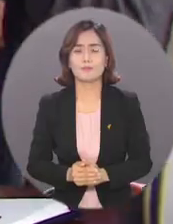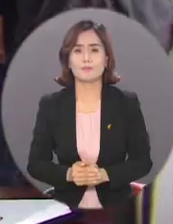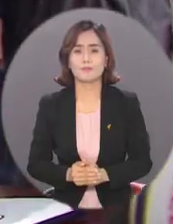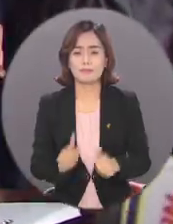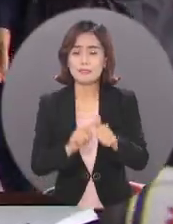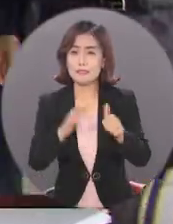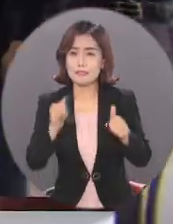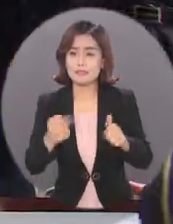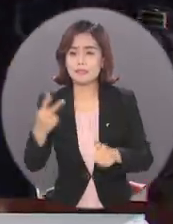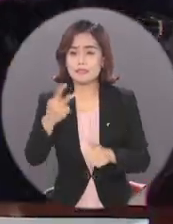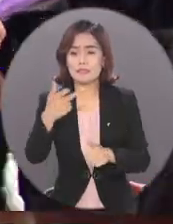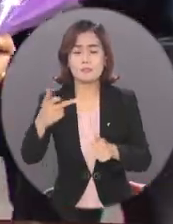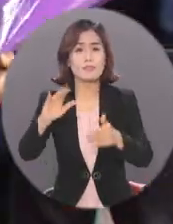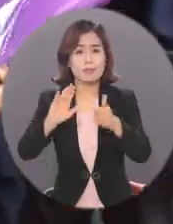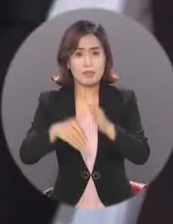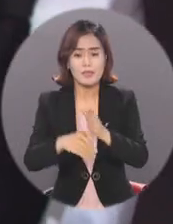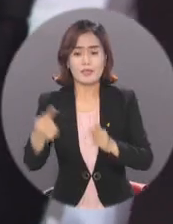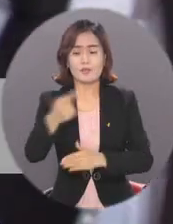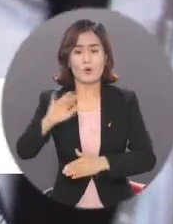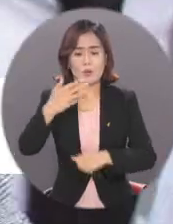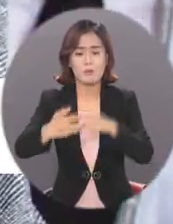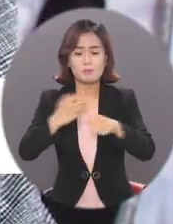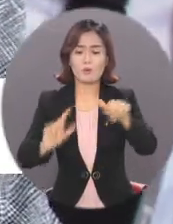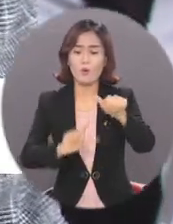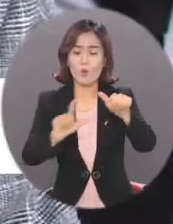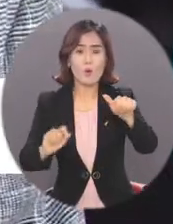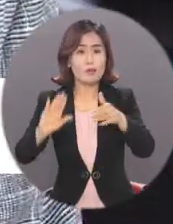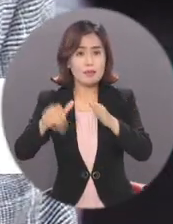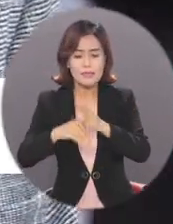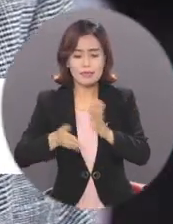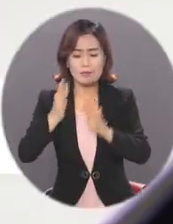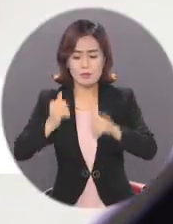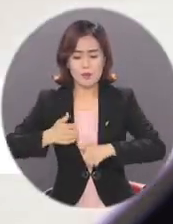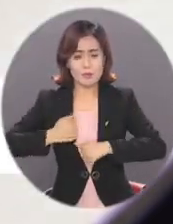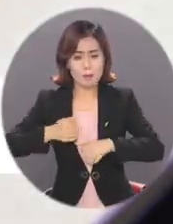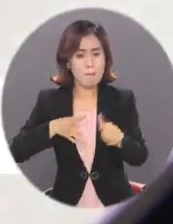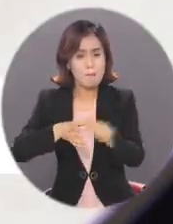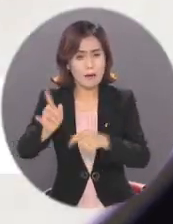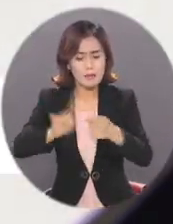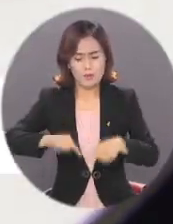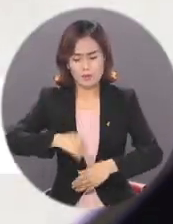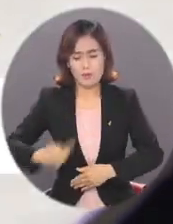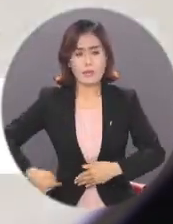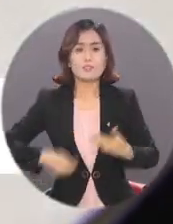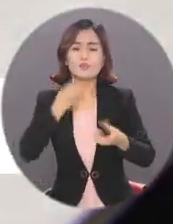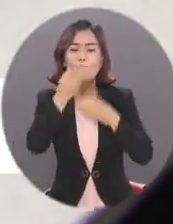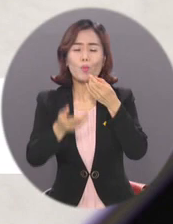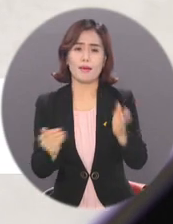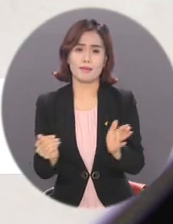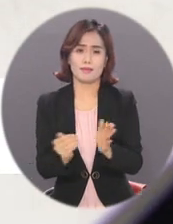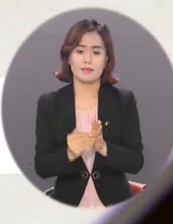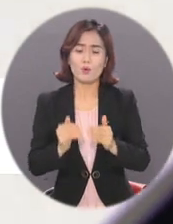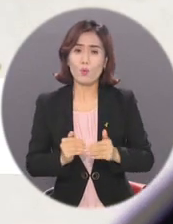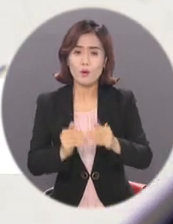신 씨는 지난 2017년 1980년 5월 당시 시민군 진압작전에 투입됐다며 스스로 양심 고백에 나섰는데